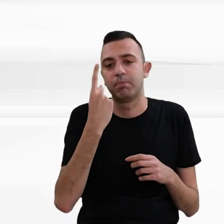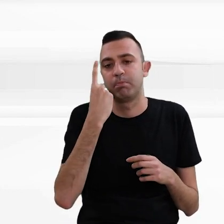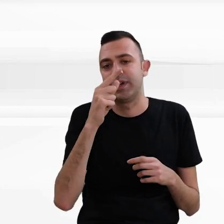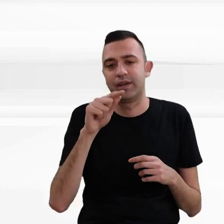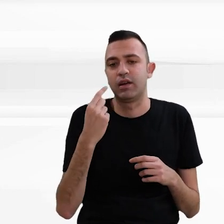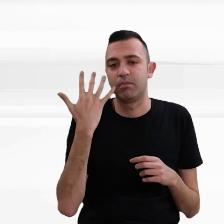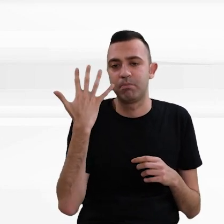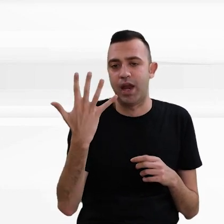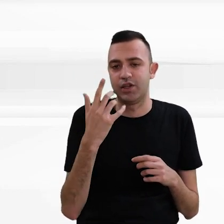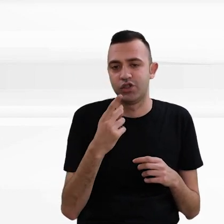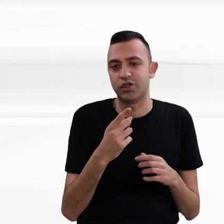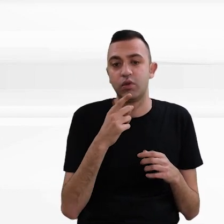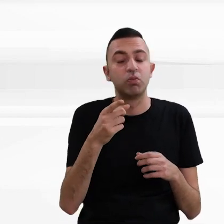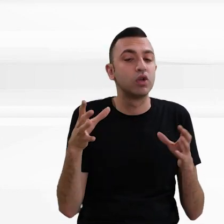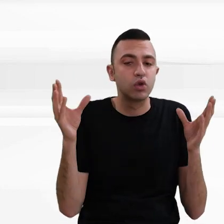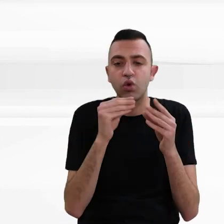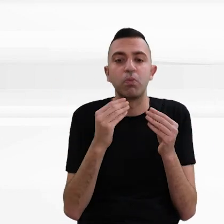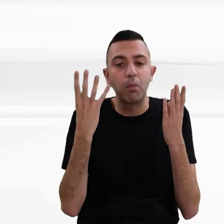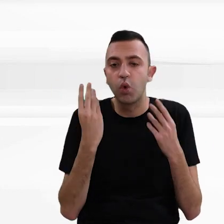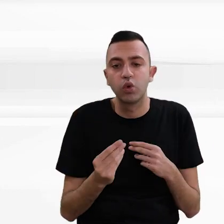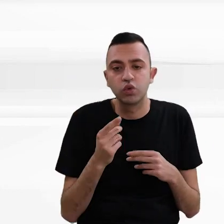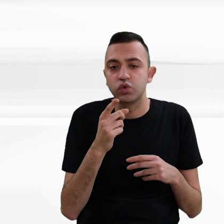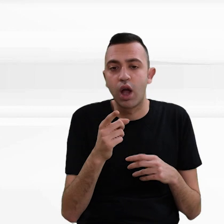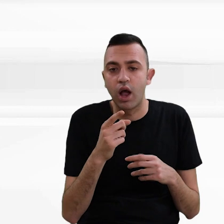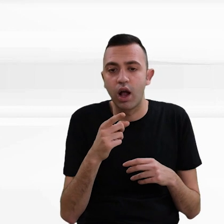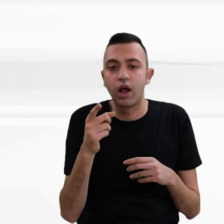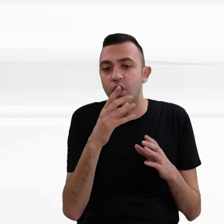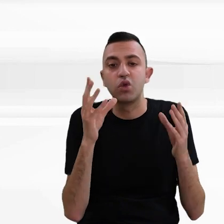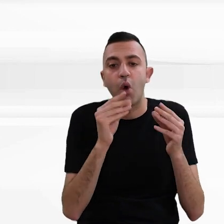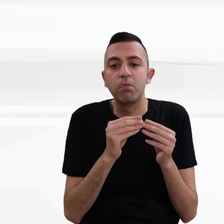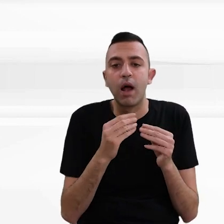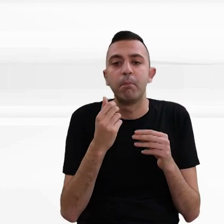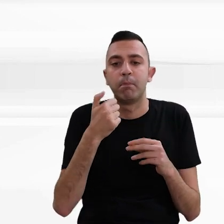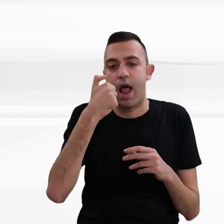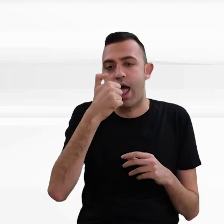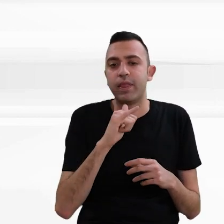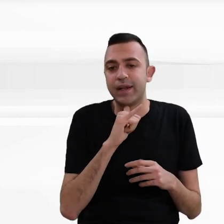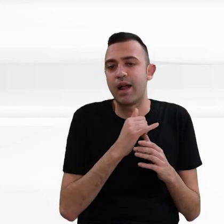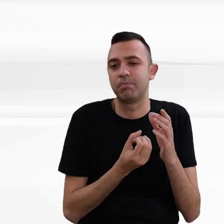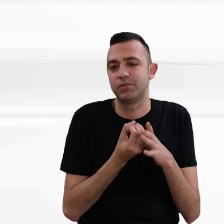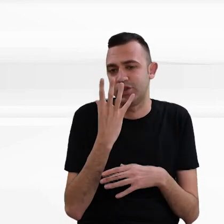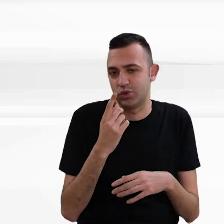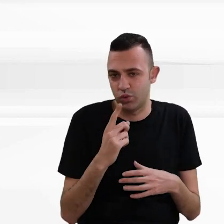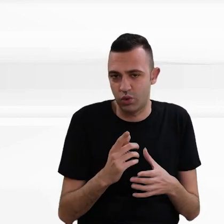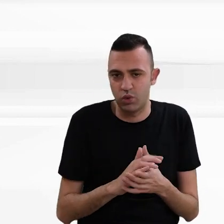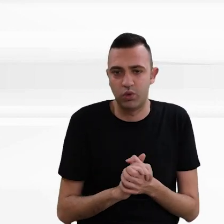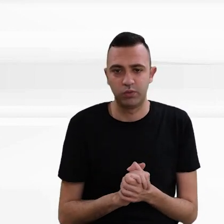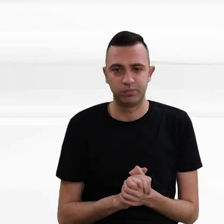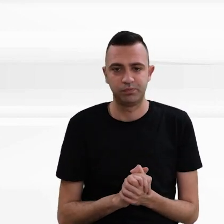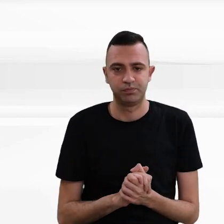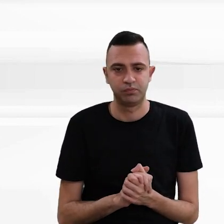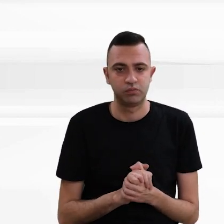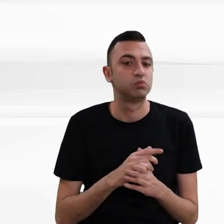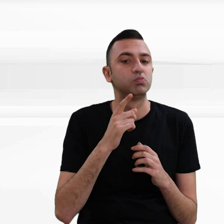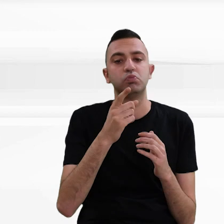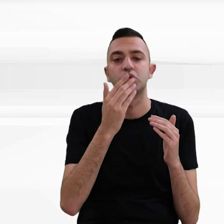bakıyorum bir tonda 5 gramdır bunları toplasam sevgili öğrenciler bu da 16 gram ediyor E